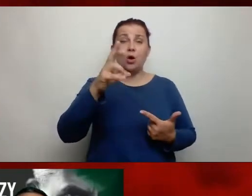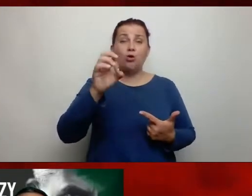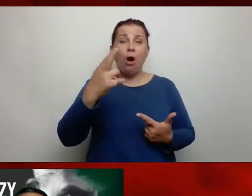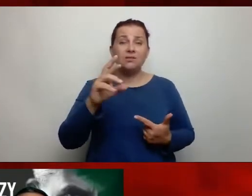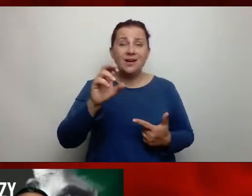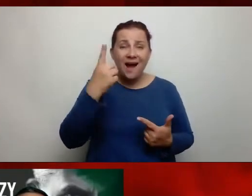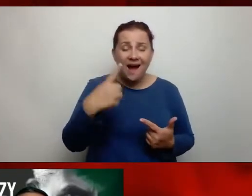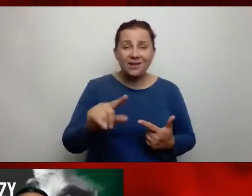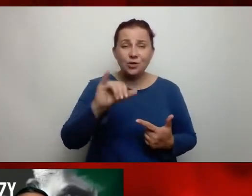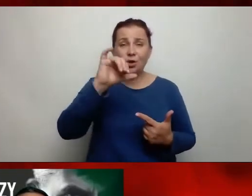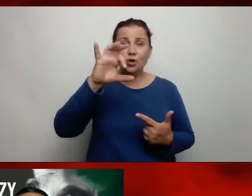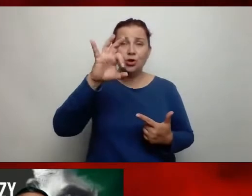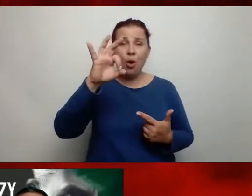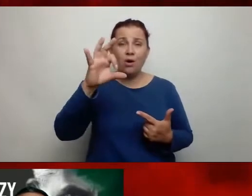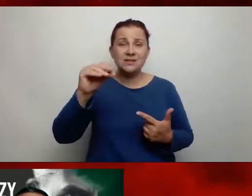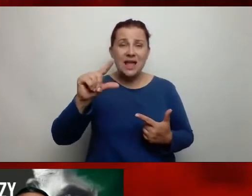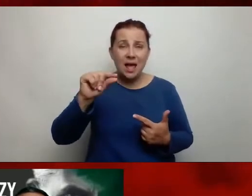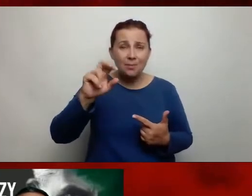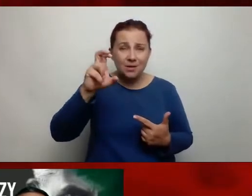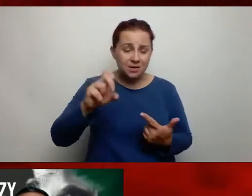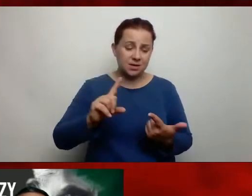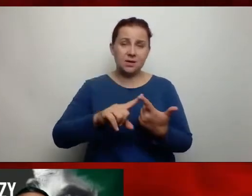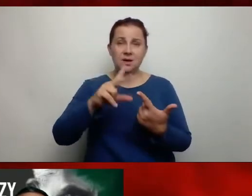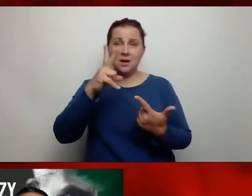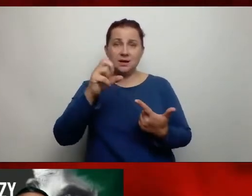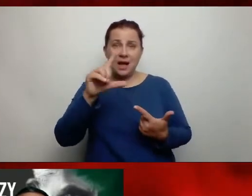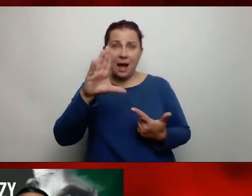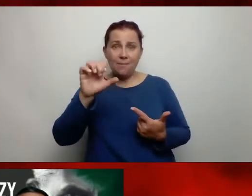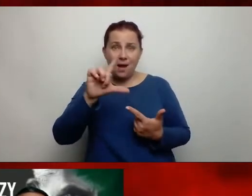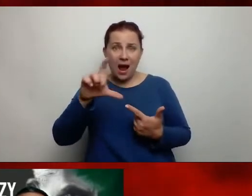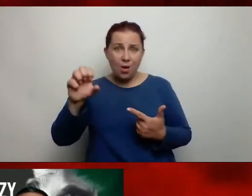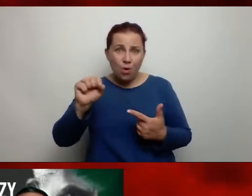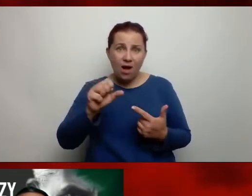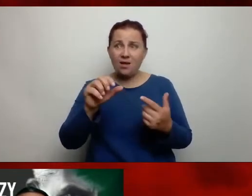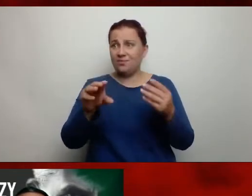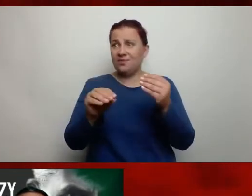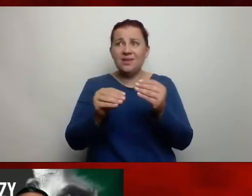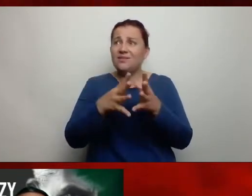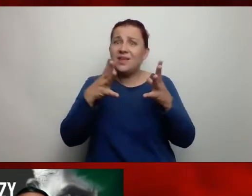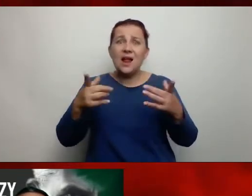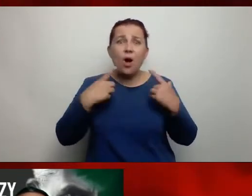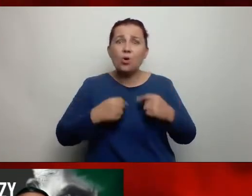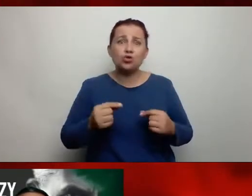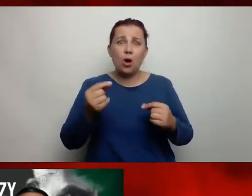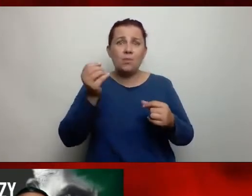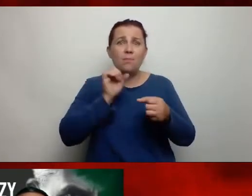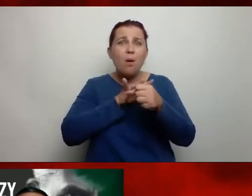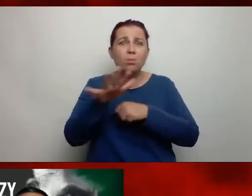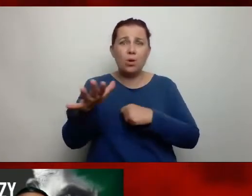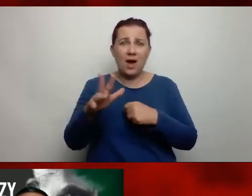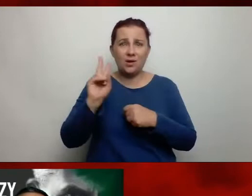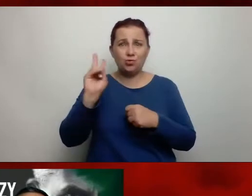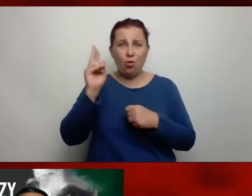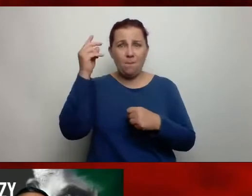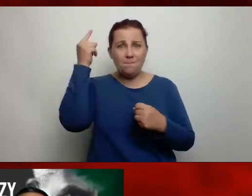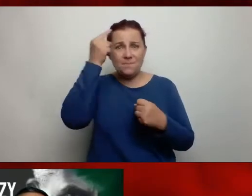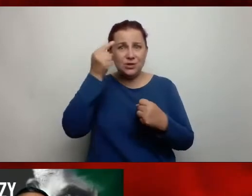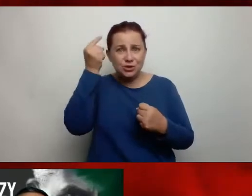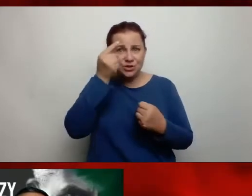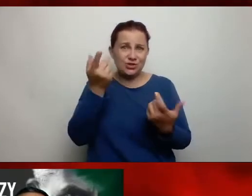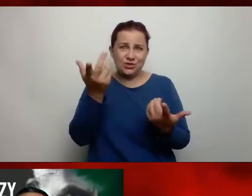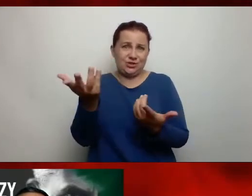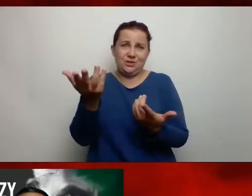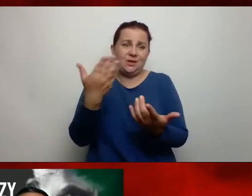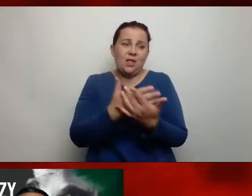Sabałą, tymi wszystkimi wielkimi myślicielami, malarzami i to właściwie w dużej mierze zmieniło